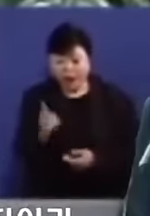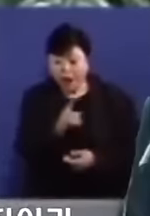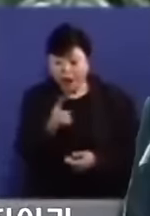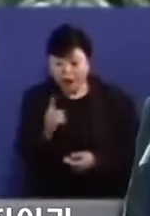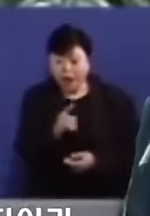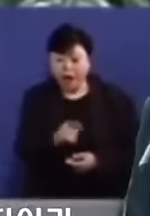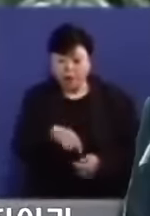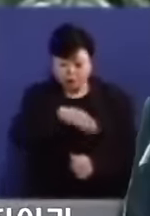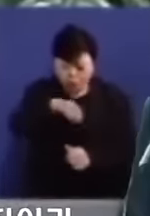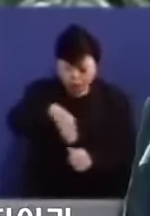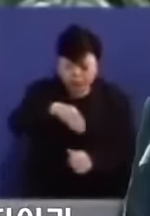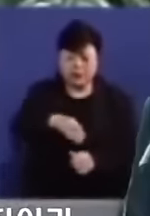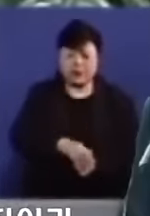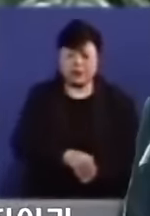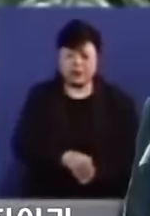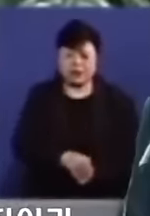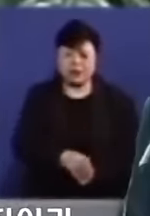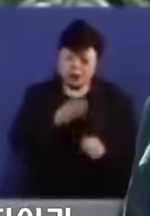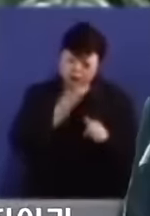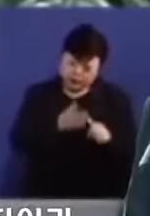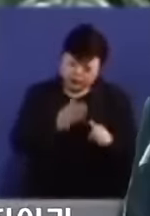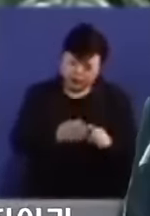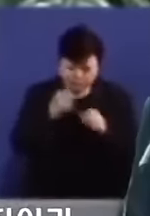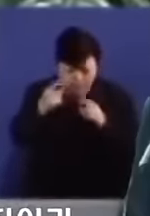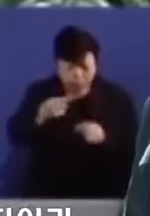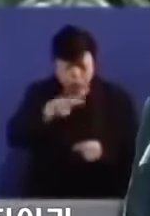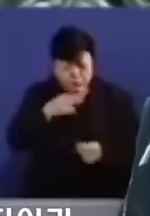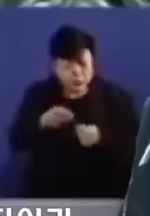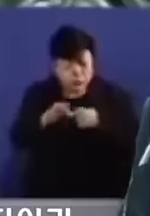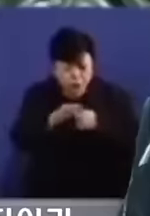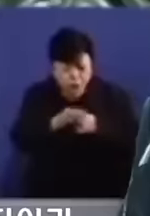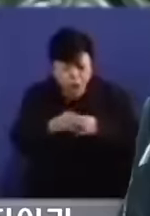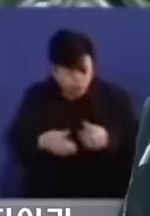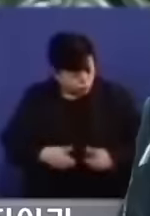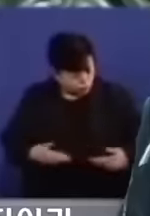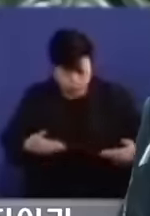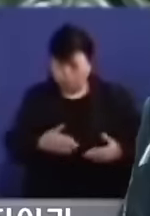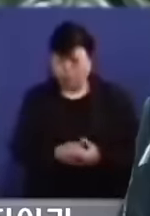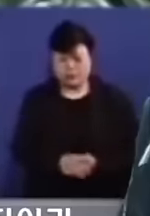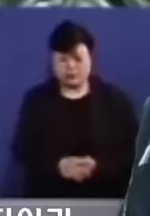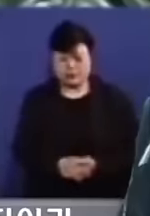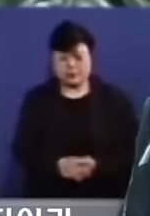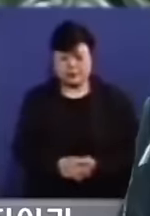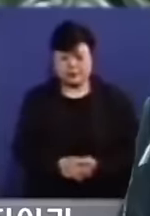아무리 환경에서 권면을 해도 깨닫지 못하면 소용이 없어요.